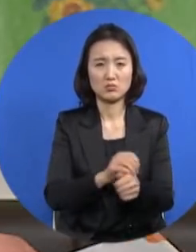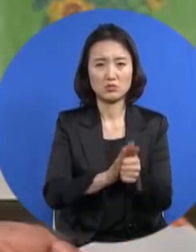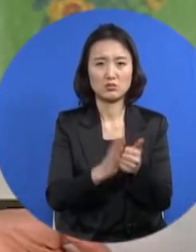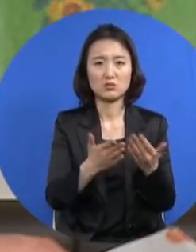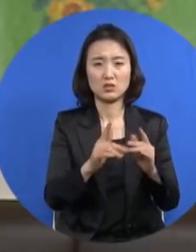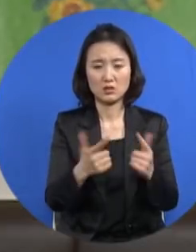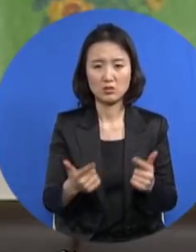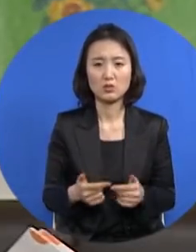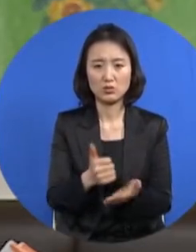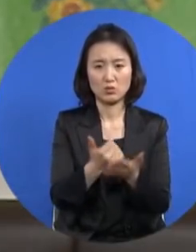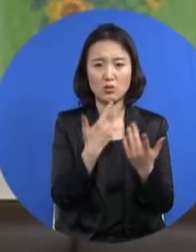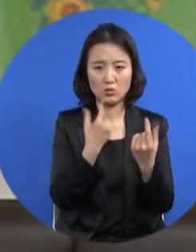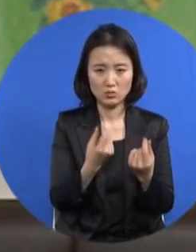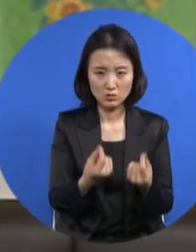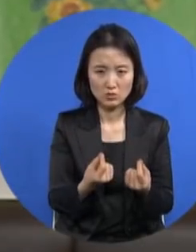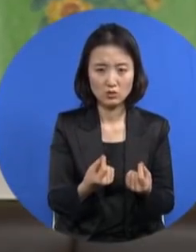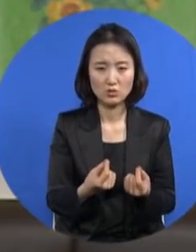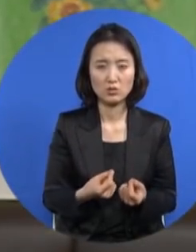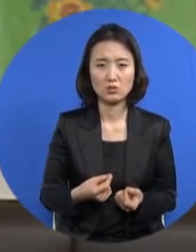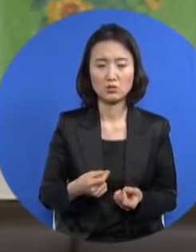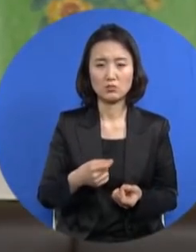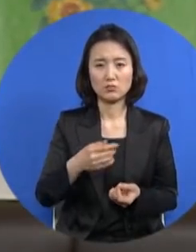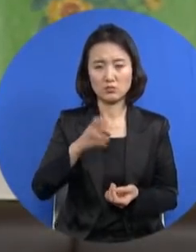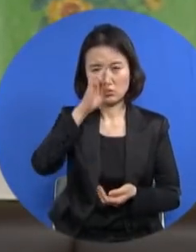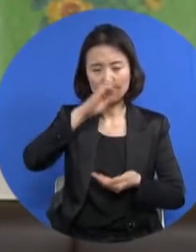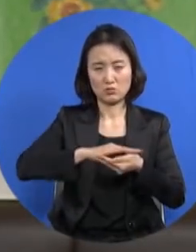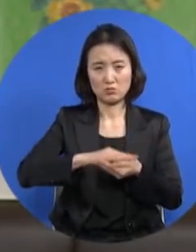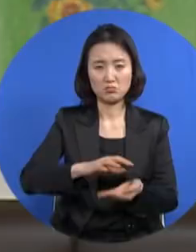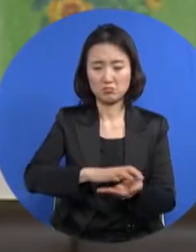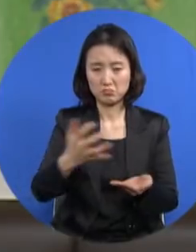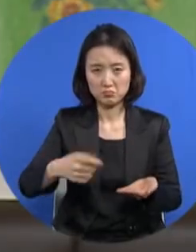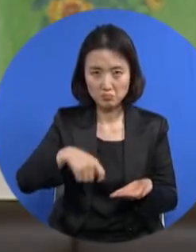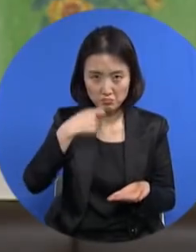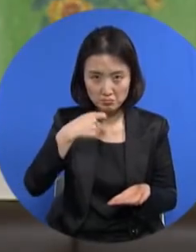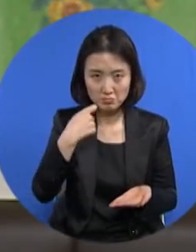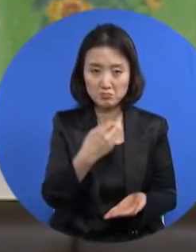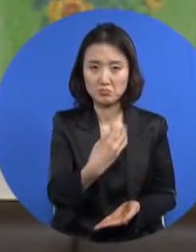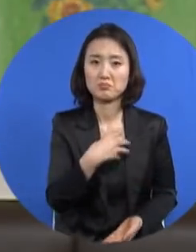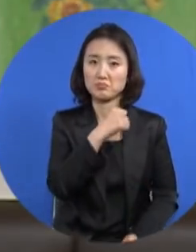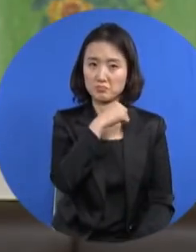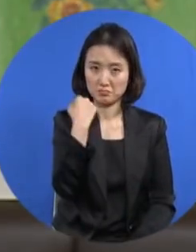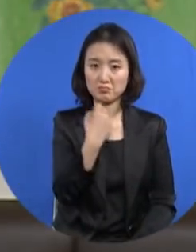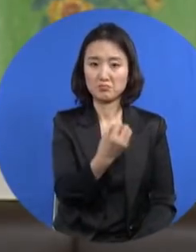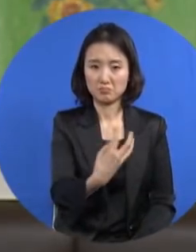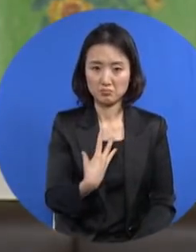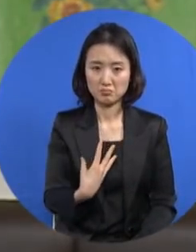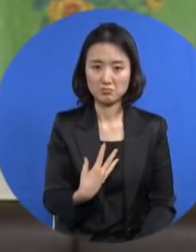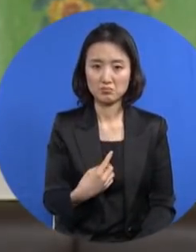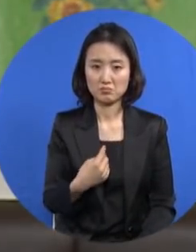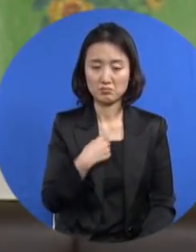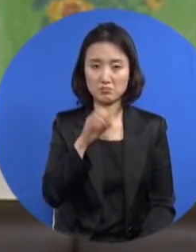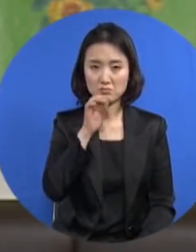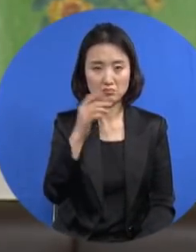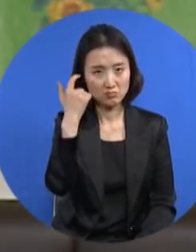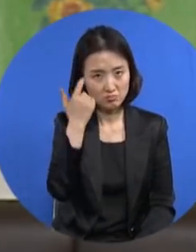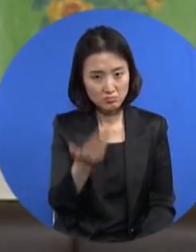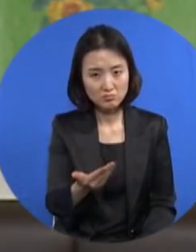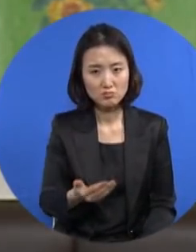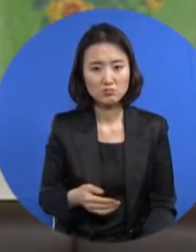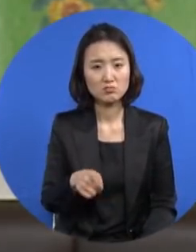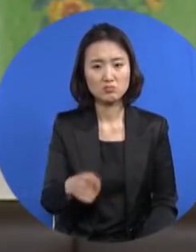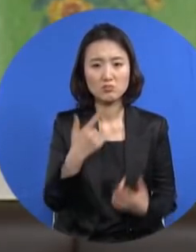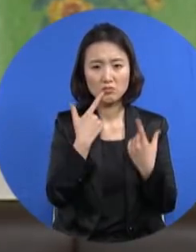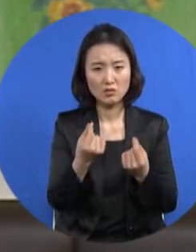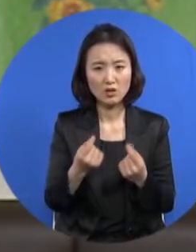아니고 똑같이 손님처럼 와서 도시락을 까서 이렇게 먹어봤어요. 되게 맛있다는 거예요. 그래서 제가 물어봤죠. 그럼